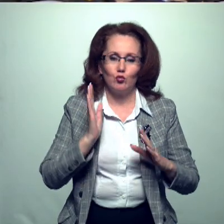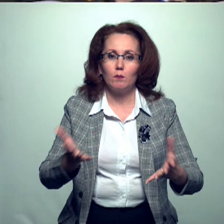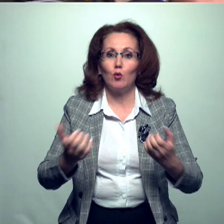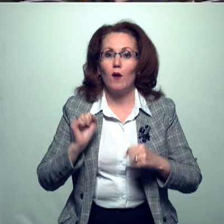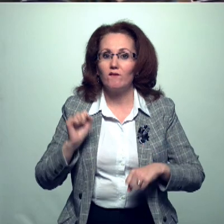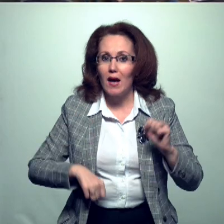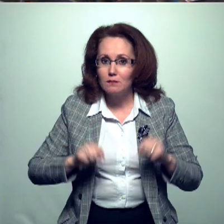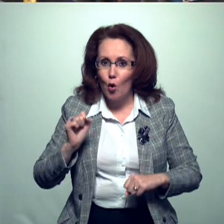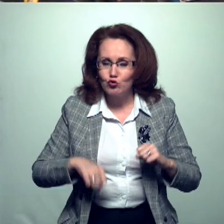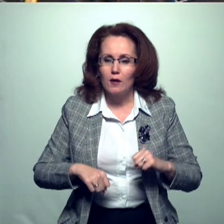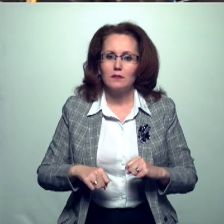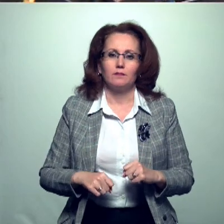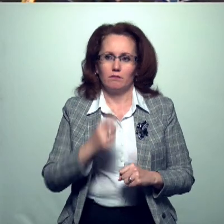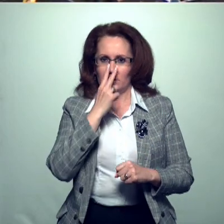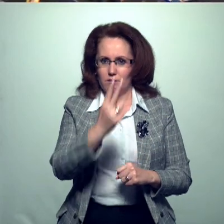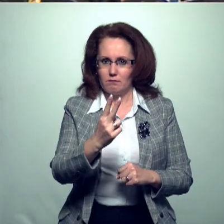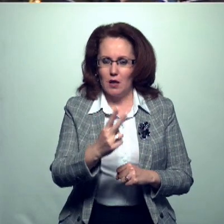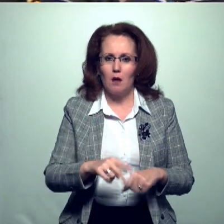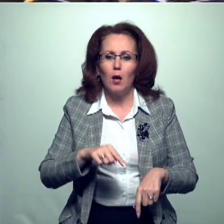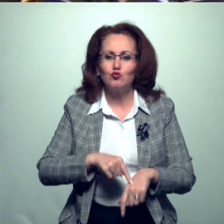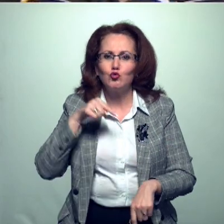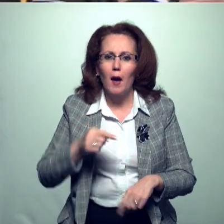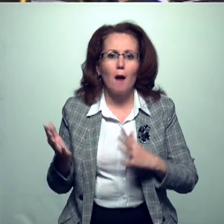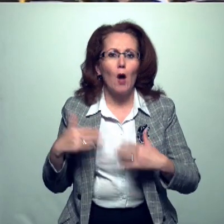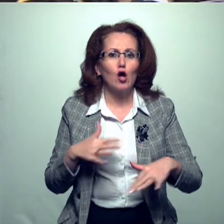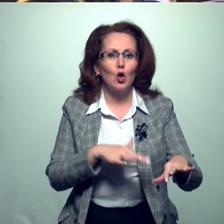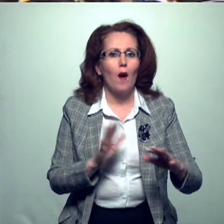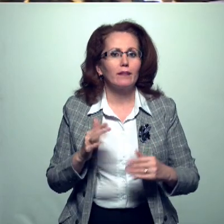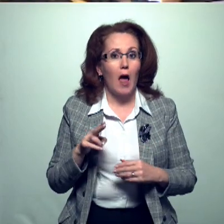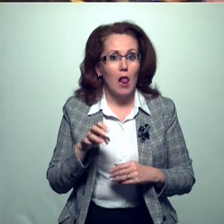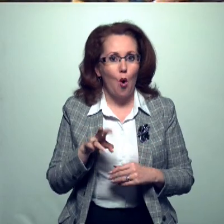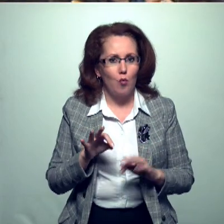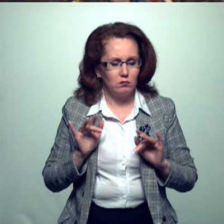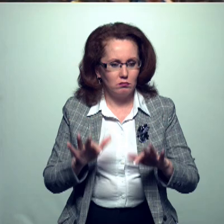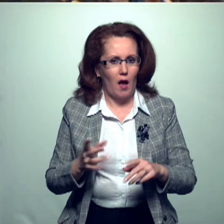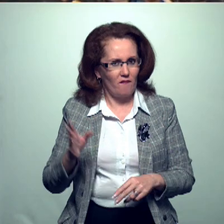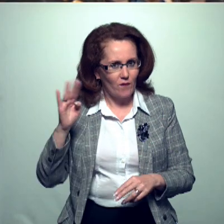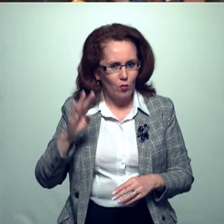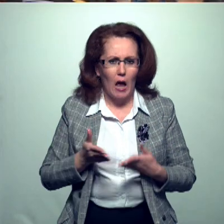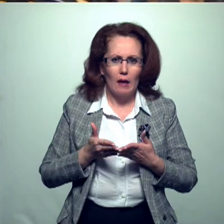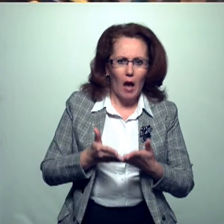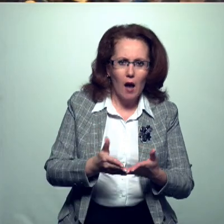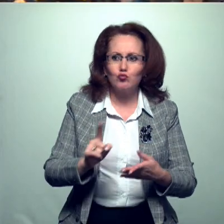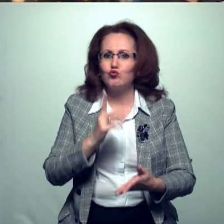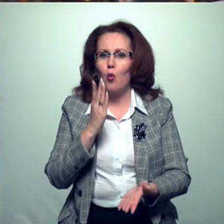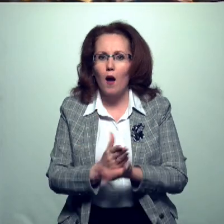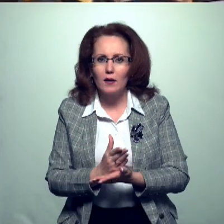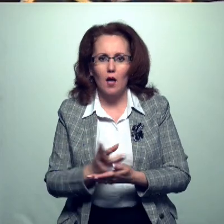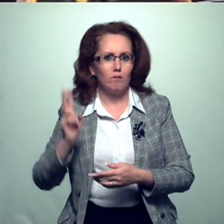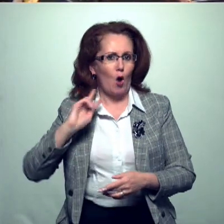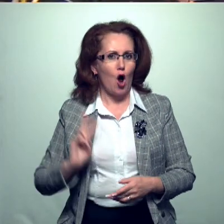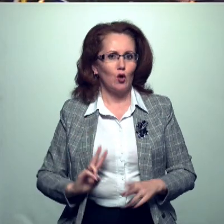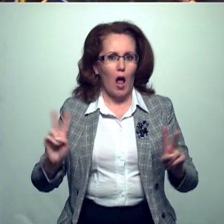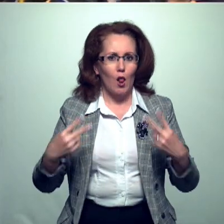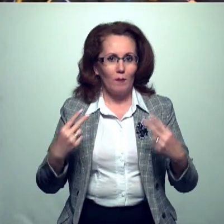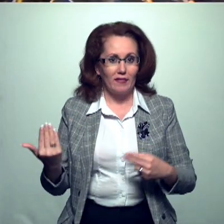получать возможность наглядно пощупать морское дело еще и на воде. Ялы, яхты, все, что есть в распоряжении морского клуба